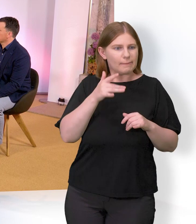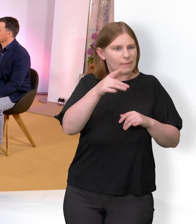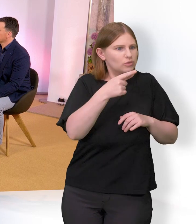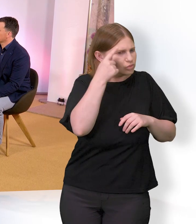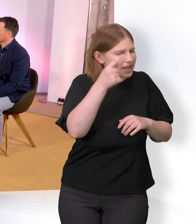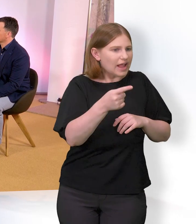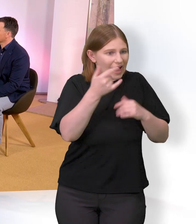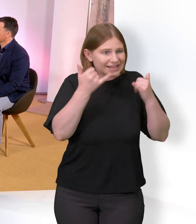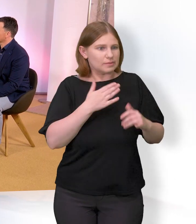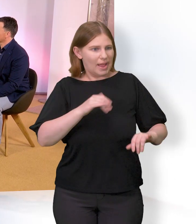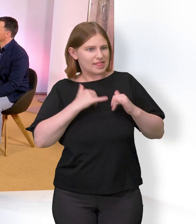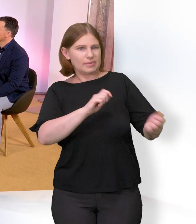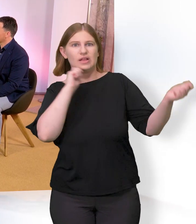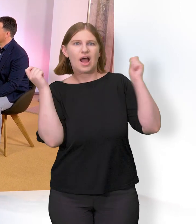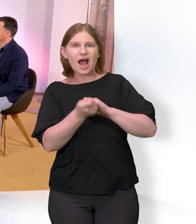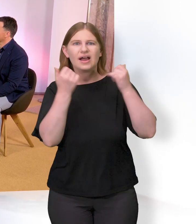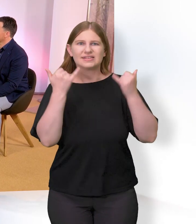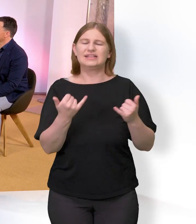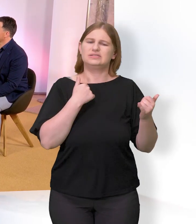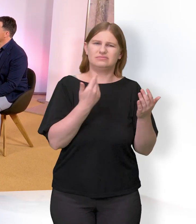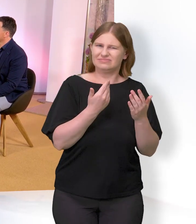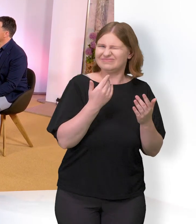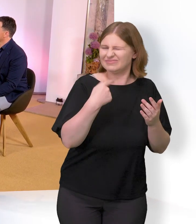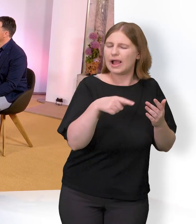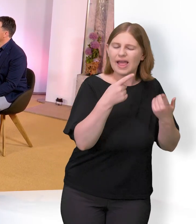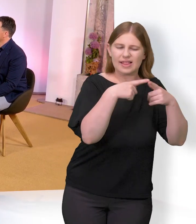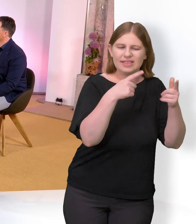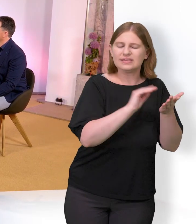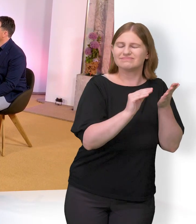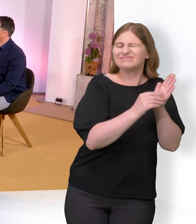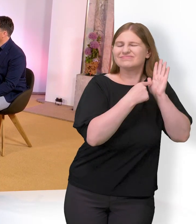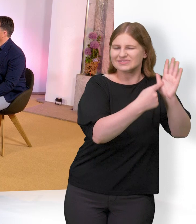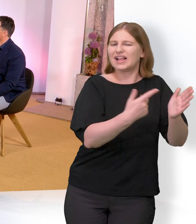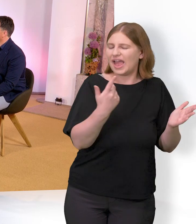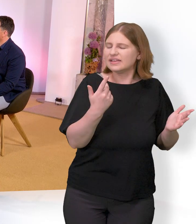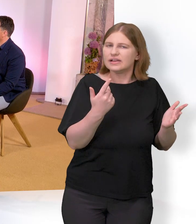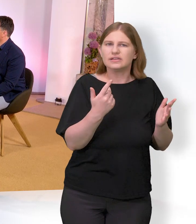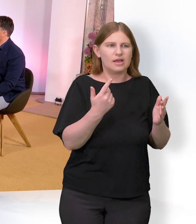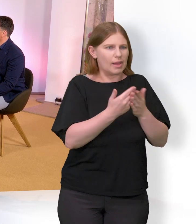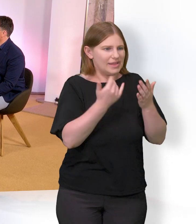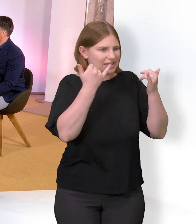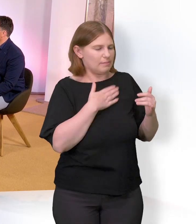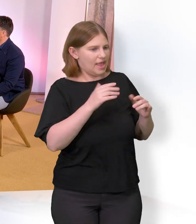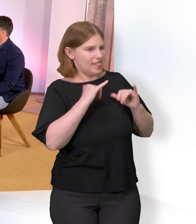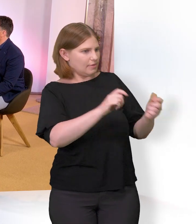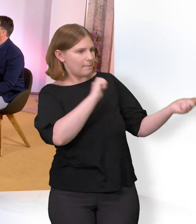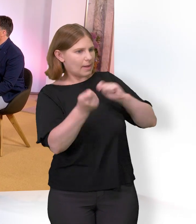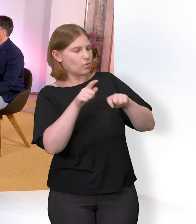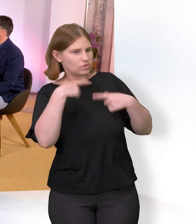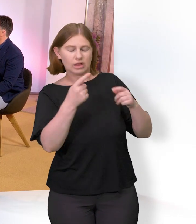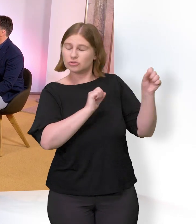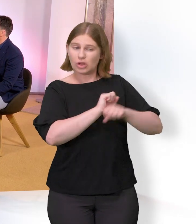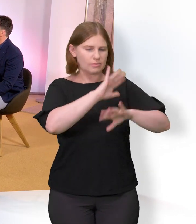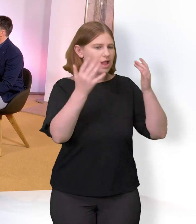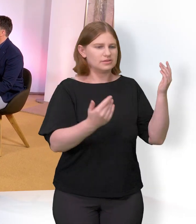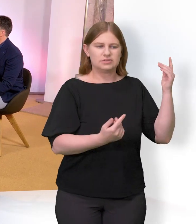oh, jetzt hat sich was in meinem Leben gewendet. Ich singe das in der Bridge, es gibt eine Wende und dann kommt doch alles anders. Und du denkst, jetzt, dann wird alles